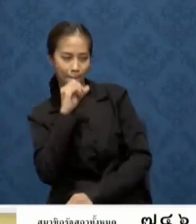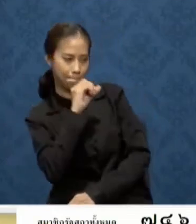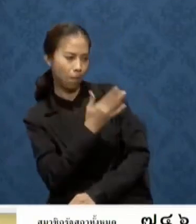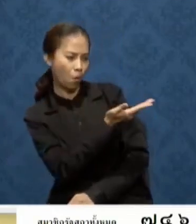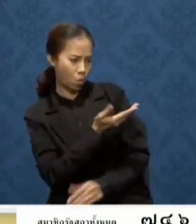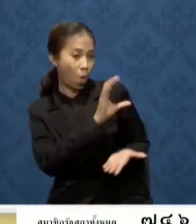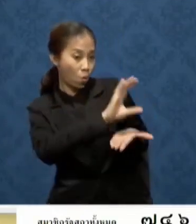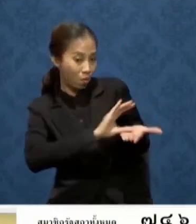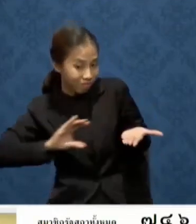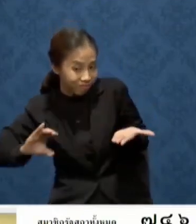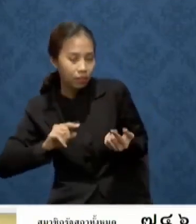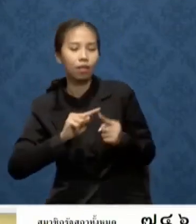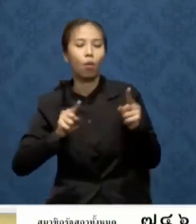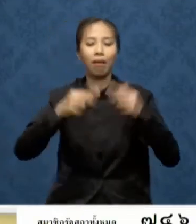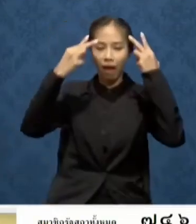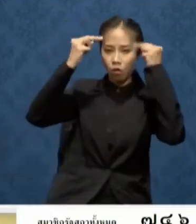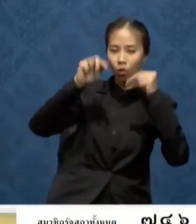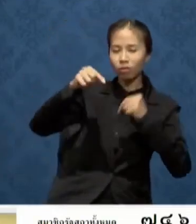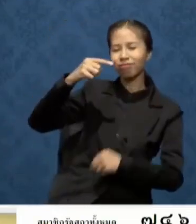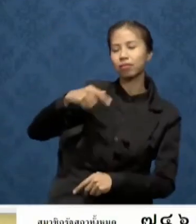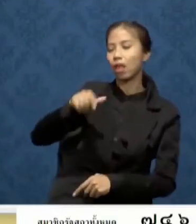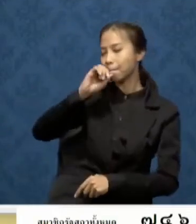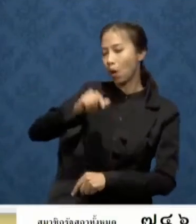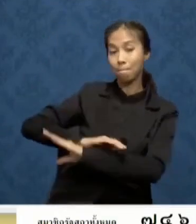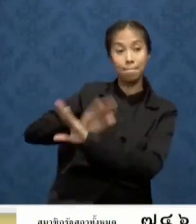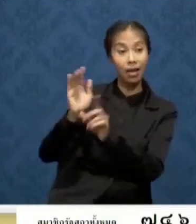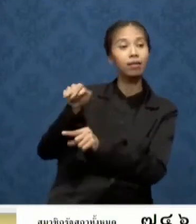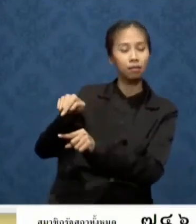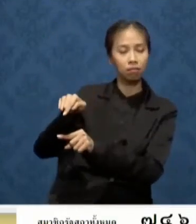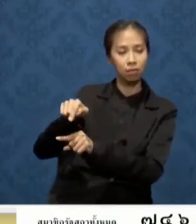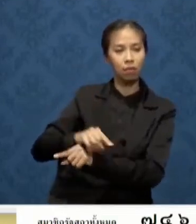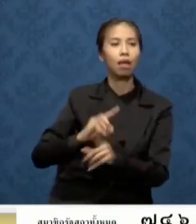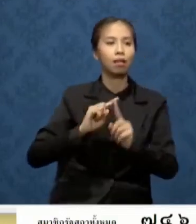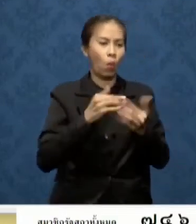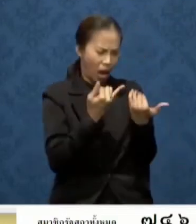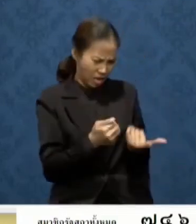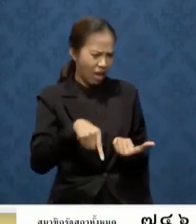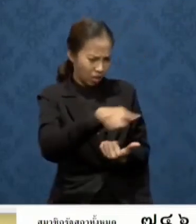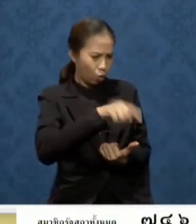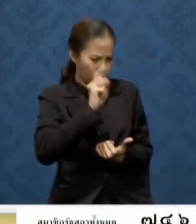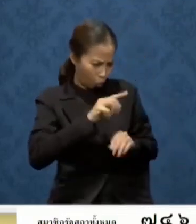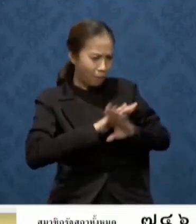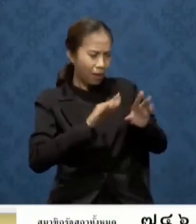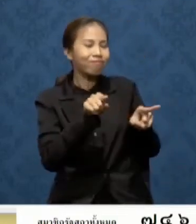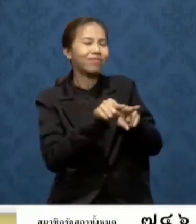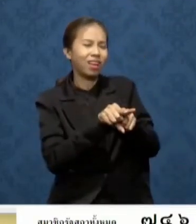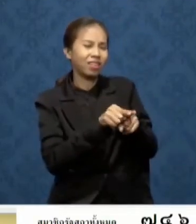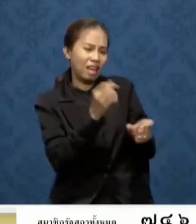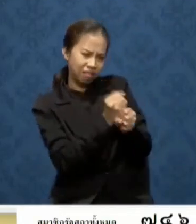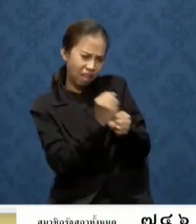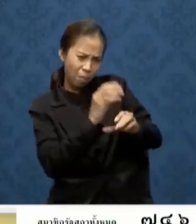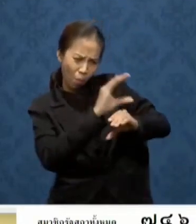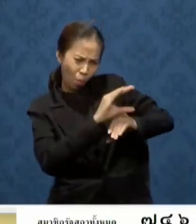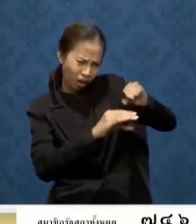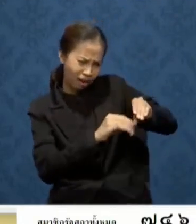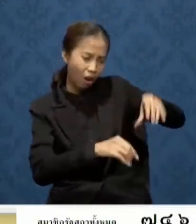การที่มใหญ่กว่าที่มันซ้ำซ้อนเกินจำเป็นไม่คมค่ามากกวาอยที่แปะแปะรวมกัมาใน MR Mapต่างหน